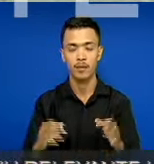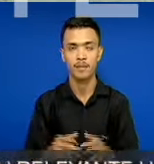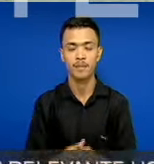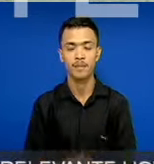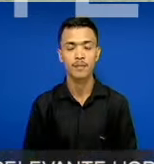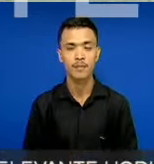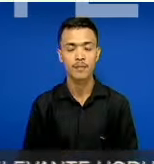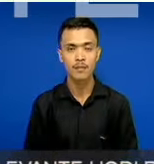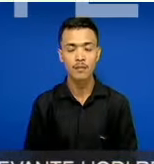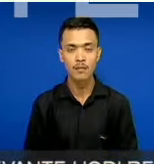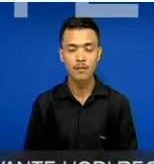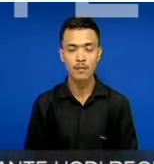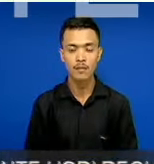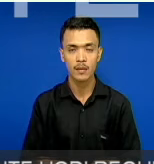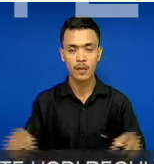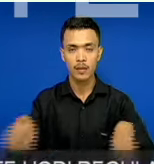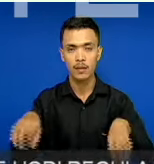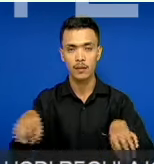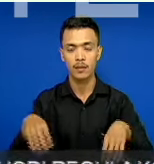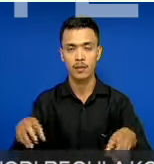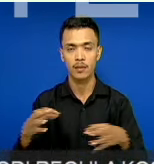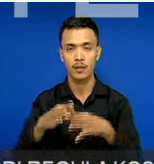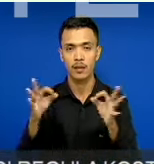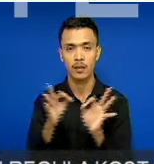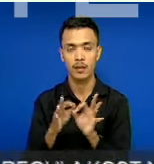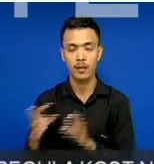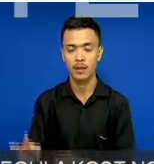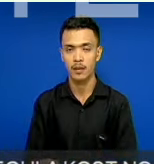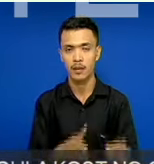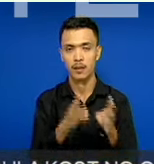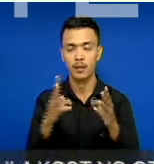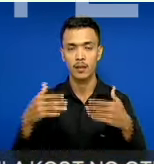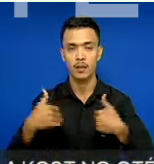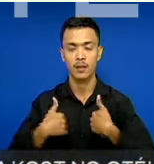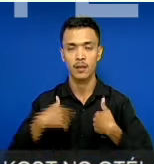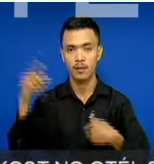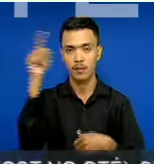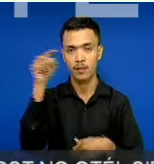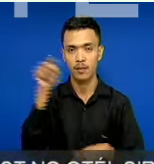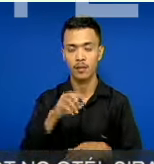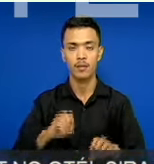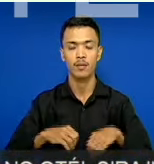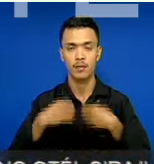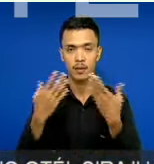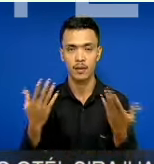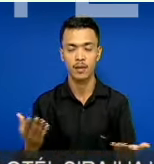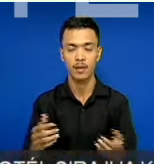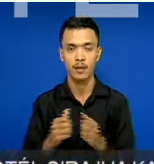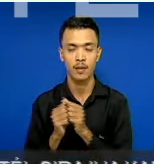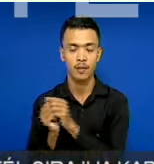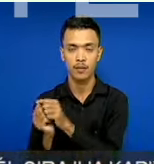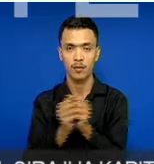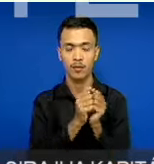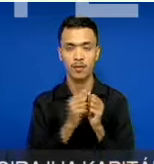menos serviço baiha alargamento estrada ne rasik tamau na bahia porcento hira hamutu kona hohau supervisor